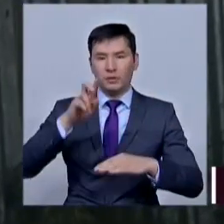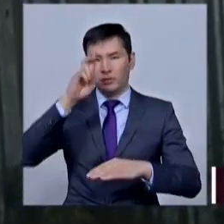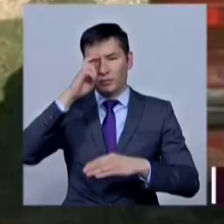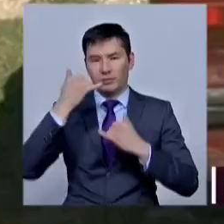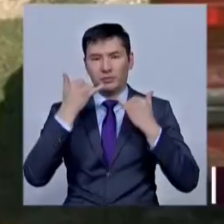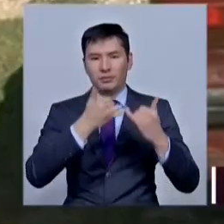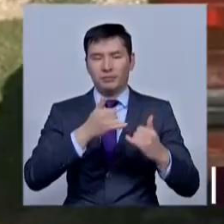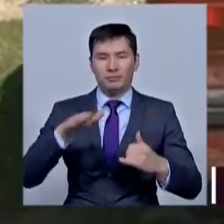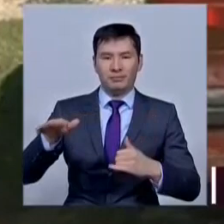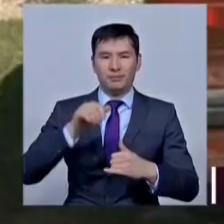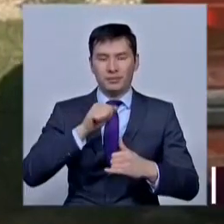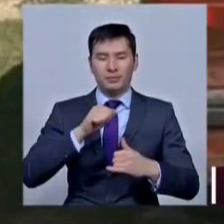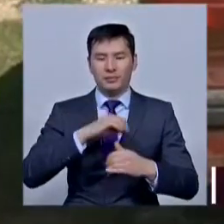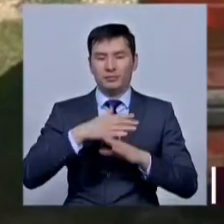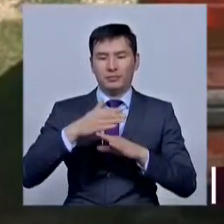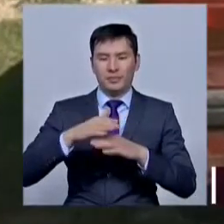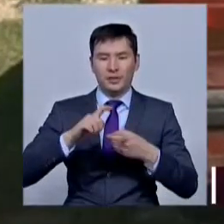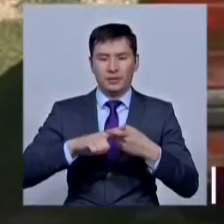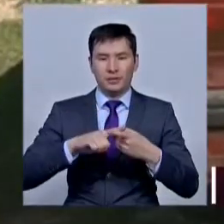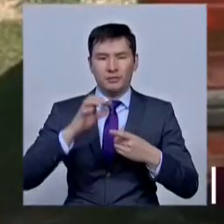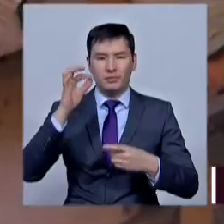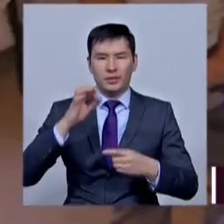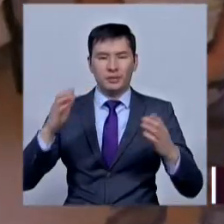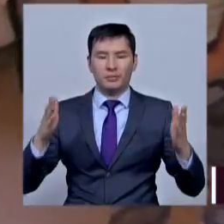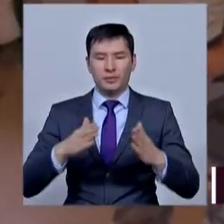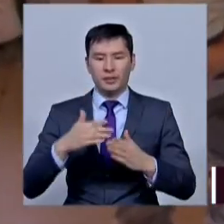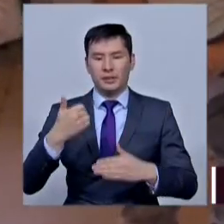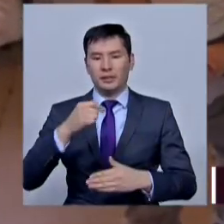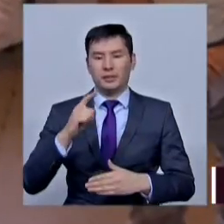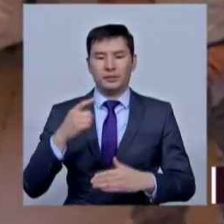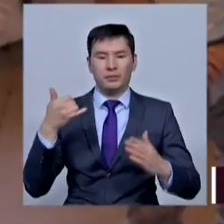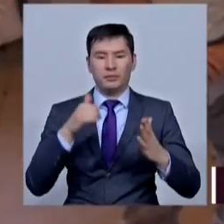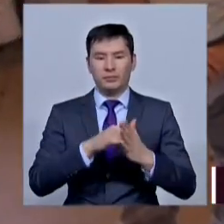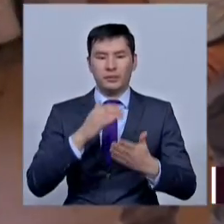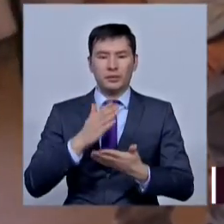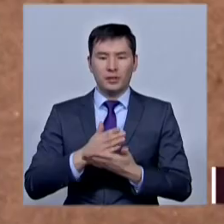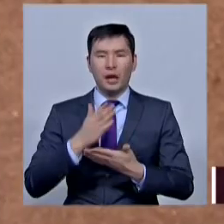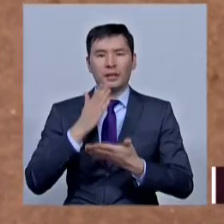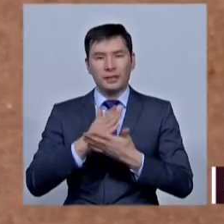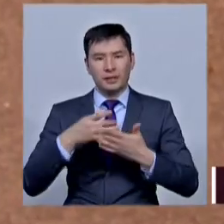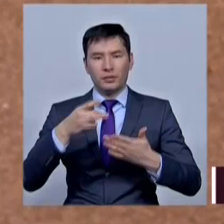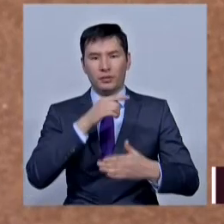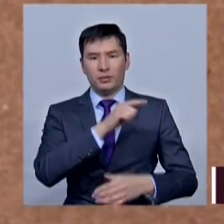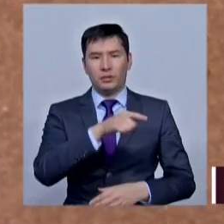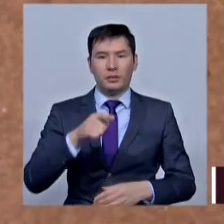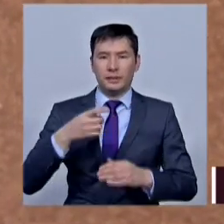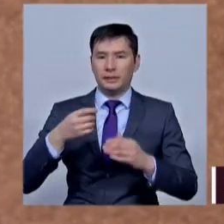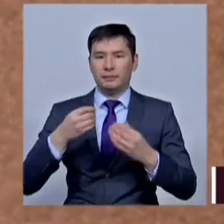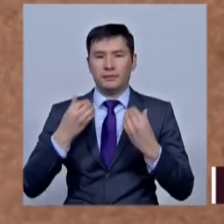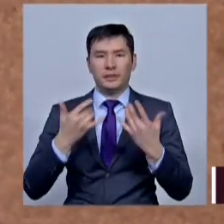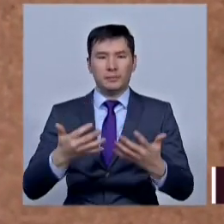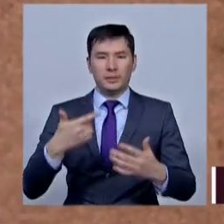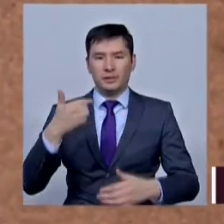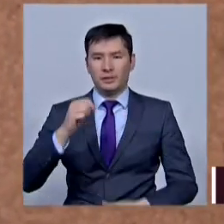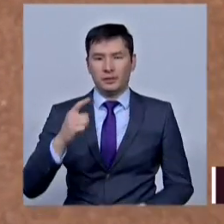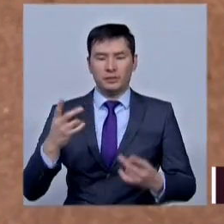қосылған кейбір ықшам аудандарда магистралдық желілердің жоқтығынан тұрғындар көгілдір отынға қол жеткізе алмай отыр. Бірақ аталған бағдарлама аясында бұл